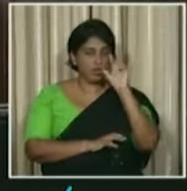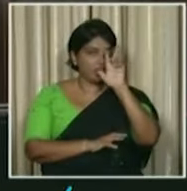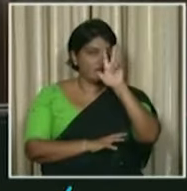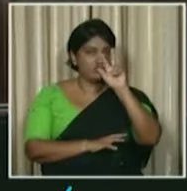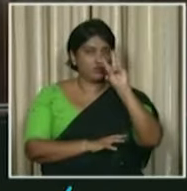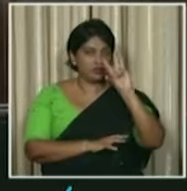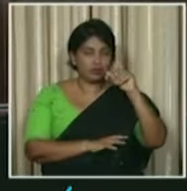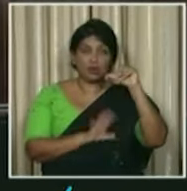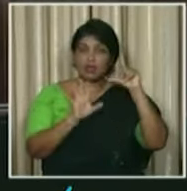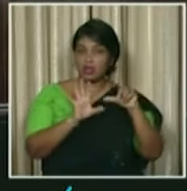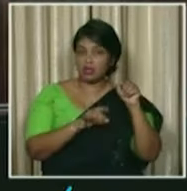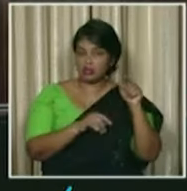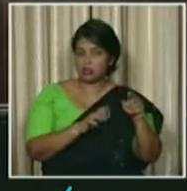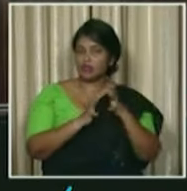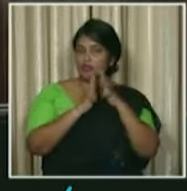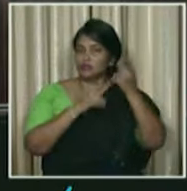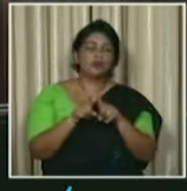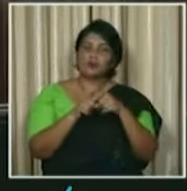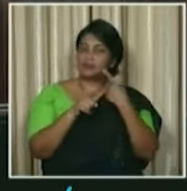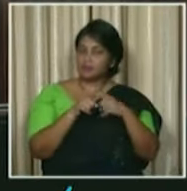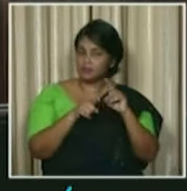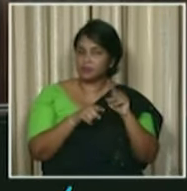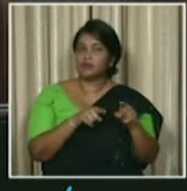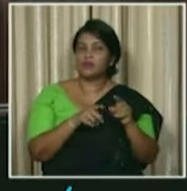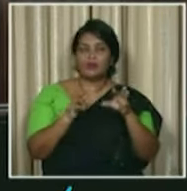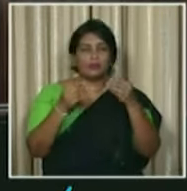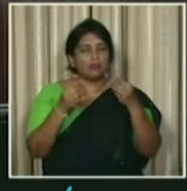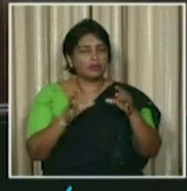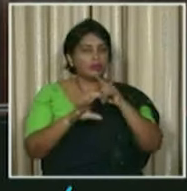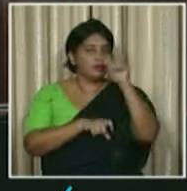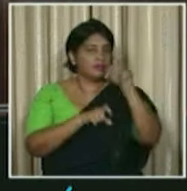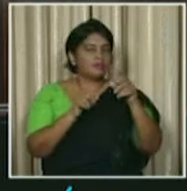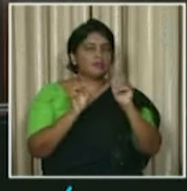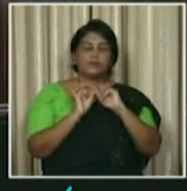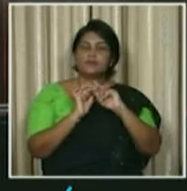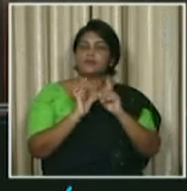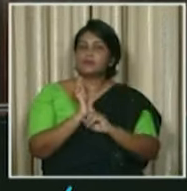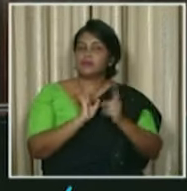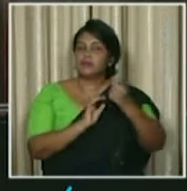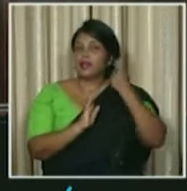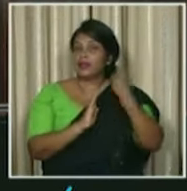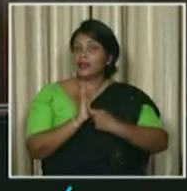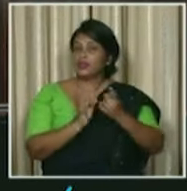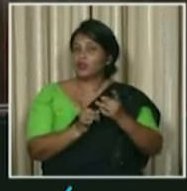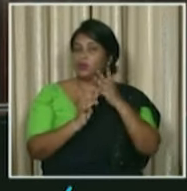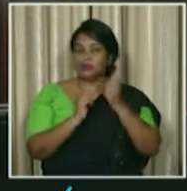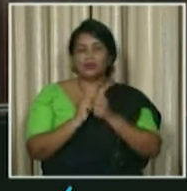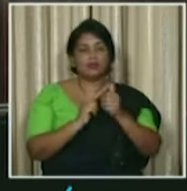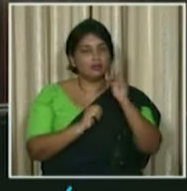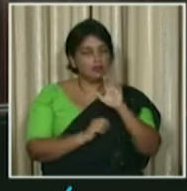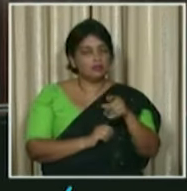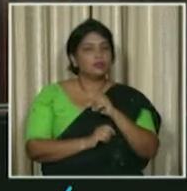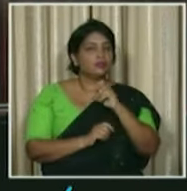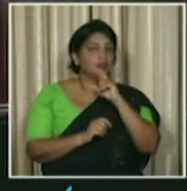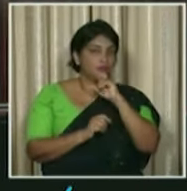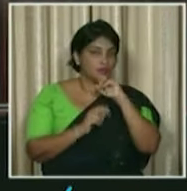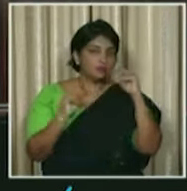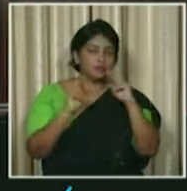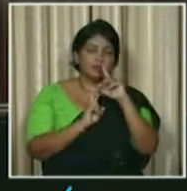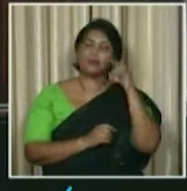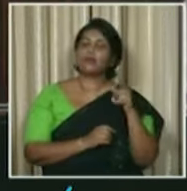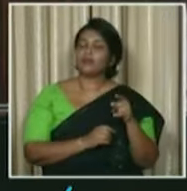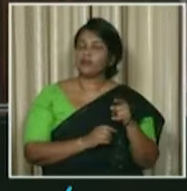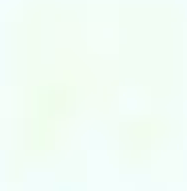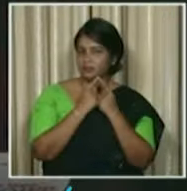වගන්ති විශේෂ බහුතරයකින් සම්මත කළ යුතුය. සරල බහුතරයකින් පනත් කෙටුම්පත නීතියක් බවට පත් කළ හැකි බව ශ්‍රේෂ්ඨාධිකරණයේ තීරණය කර